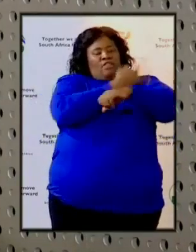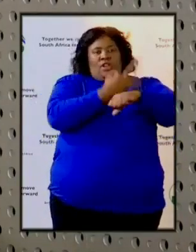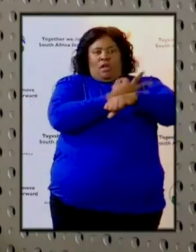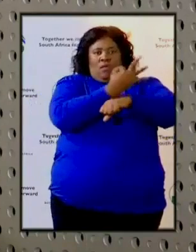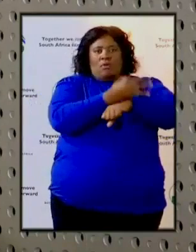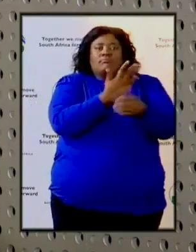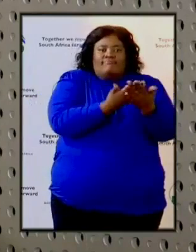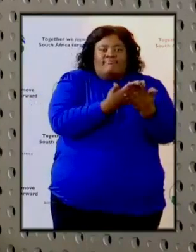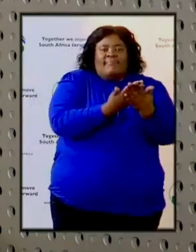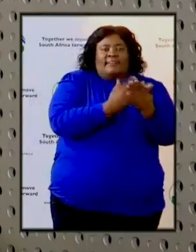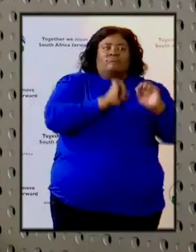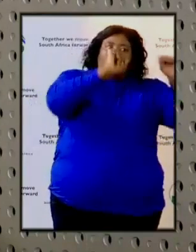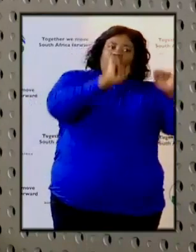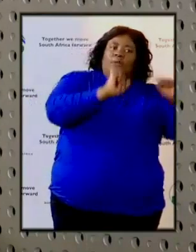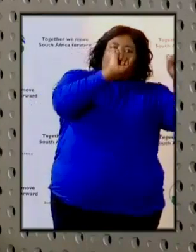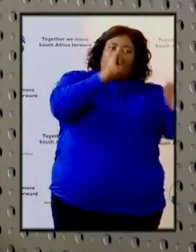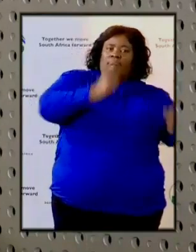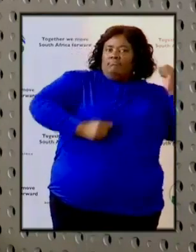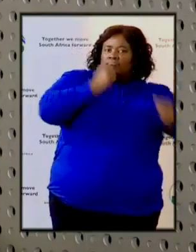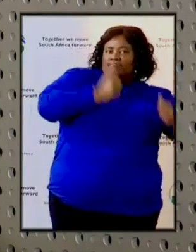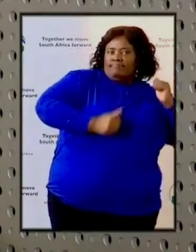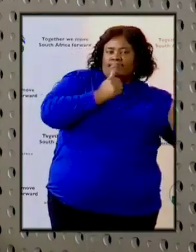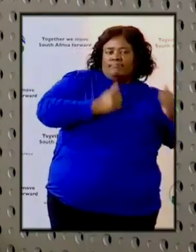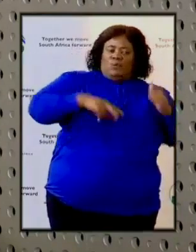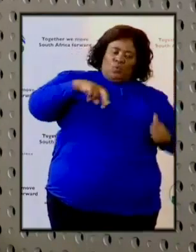amathathu avunyelwe kujugijima.